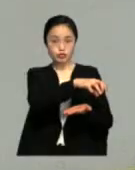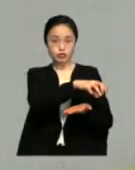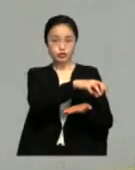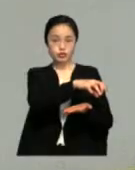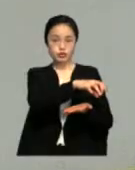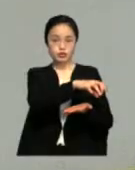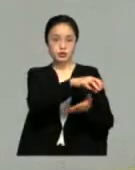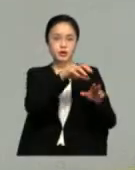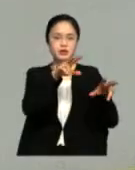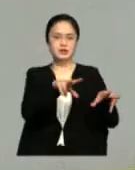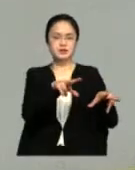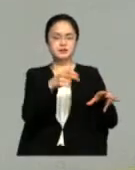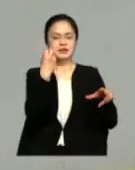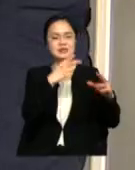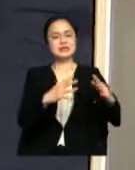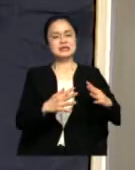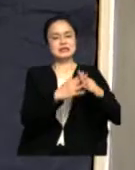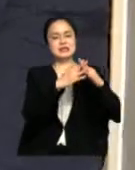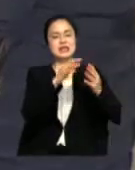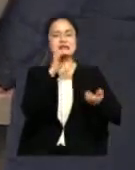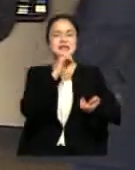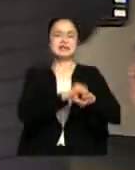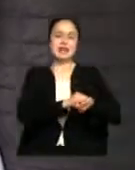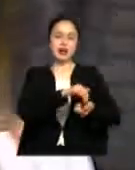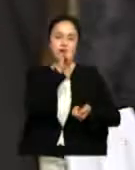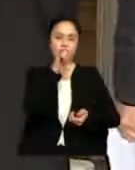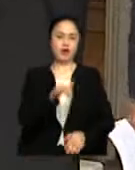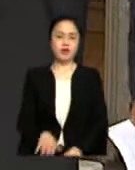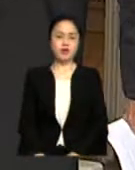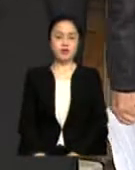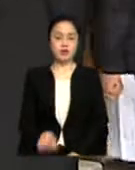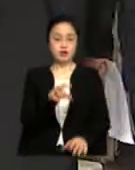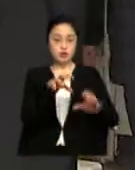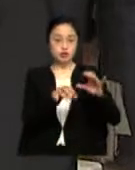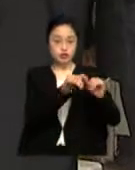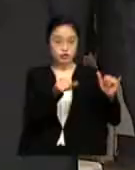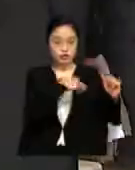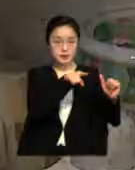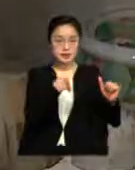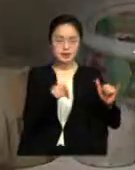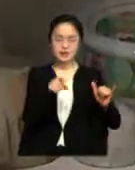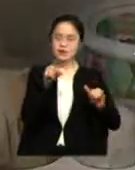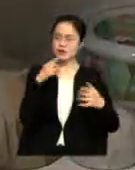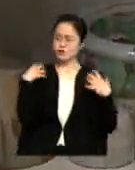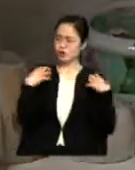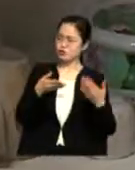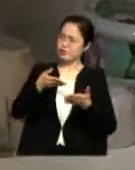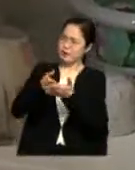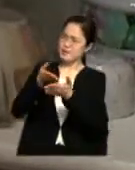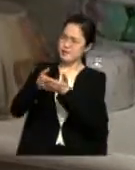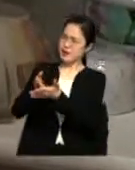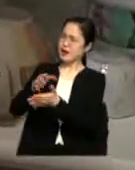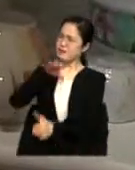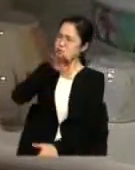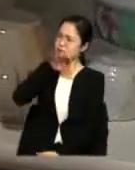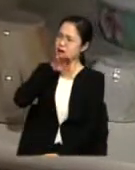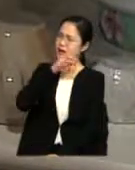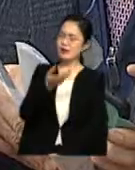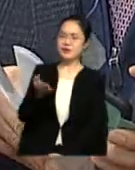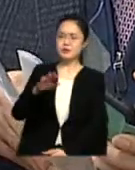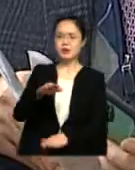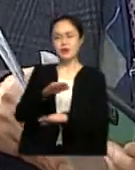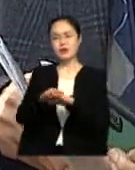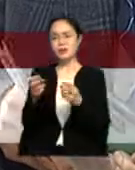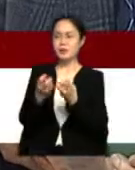재건 쪽 길이 막히게 된겁니다 주민들은 지자체 공무원에게 항해 보지만 뾰족한 수는 없어 보입니다